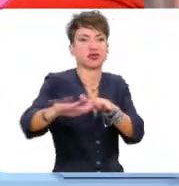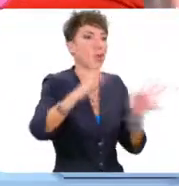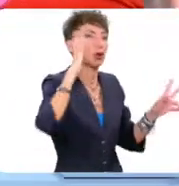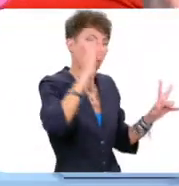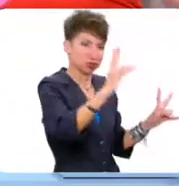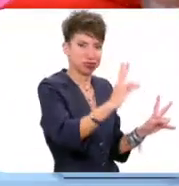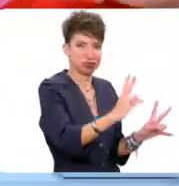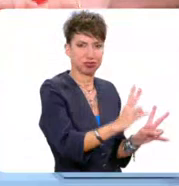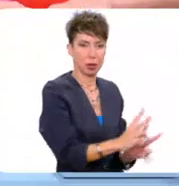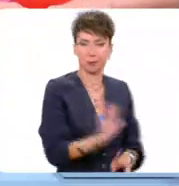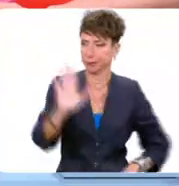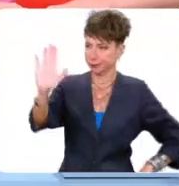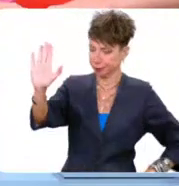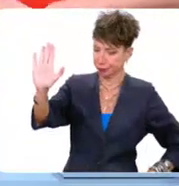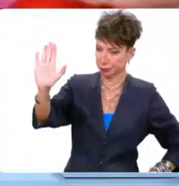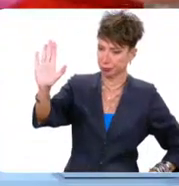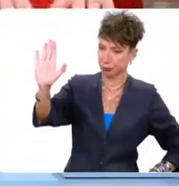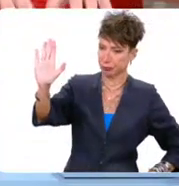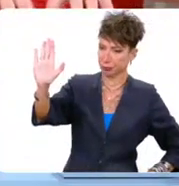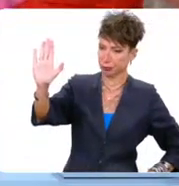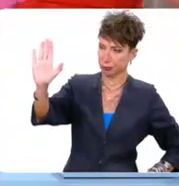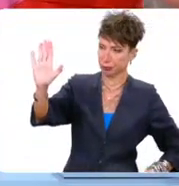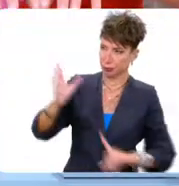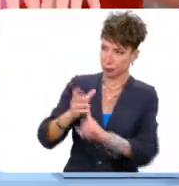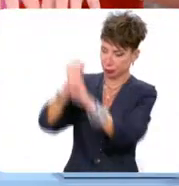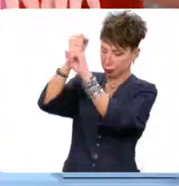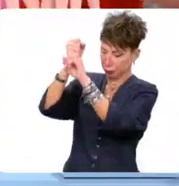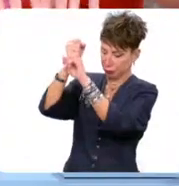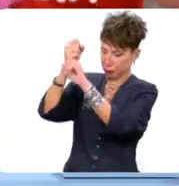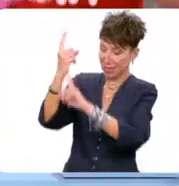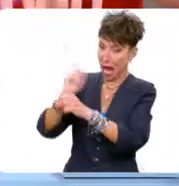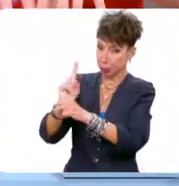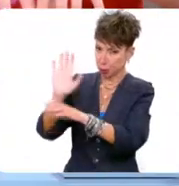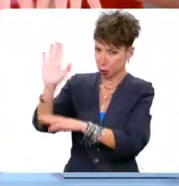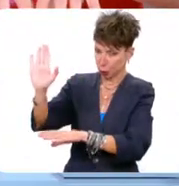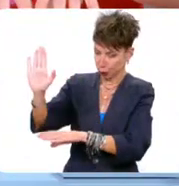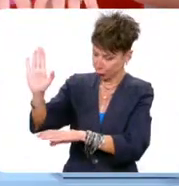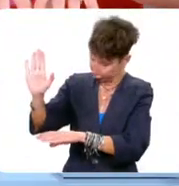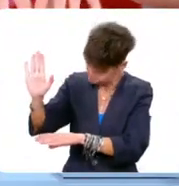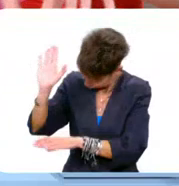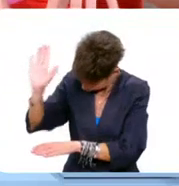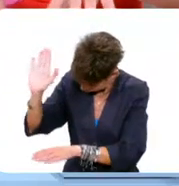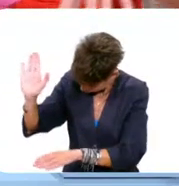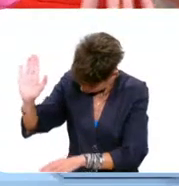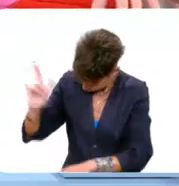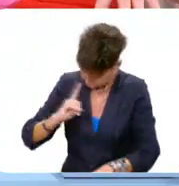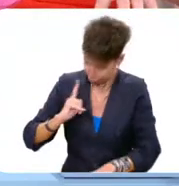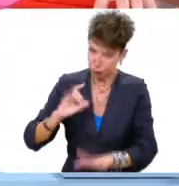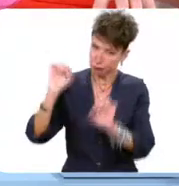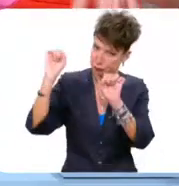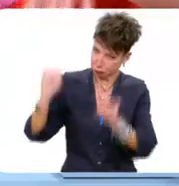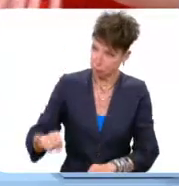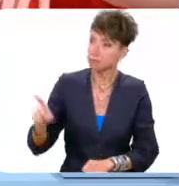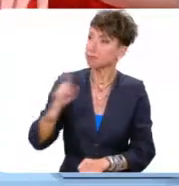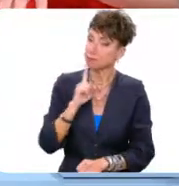λεπτό λοιπόν ένα λεπτάκι μία ανω τελεία ναι αυτό όντως είναι μία πρακτική αντιπλημμυρικής προστασίας